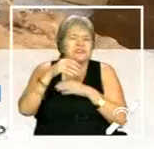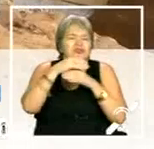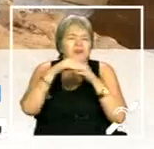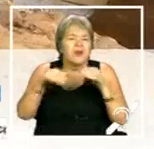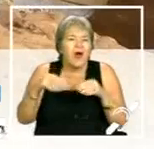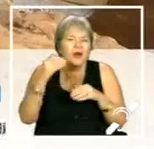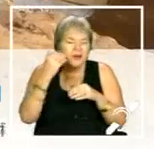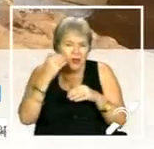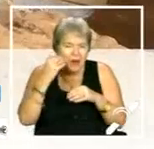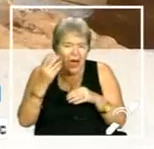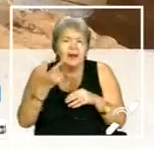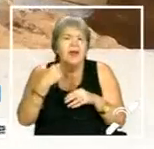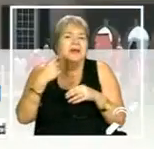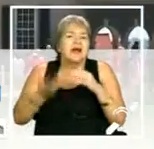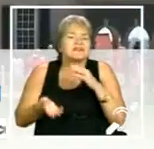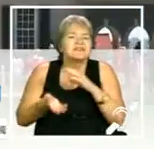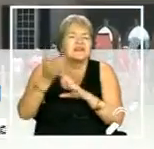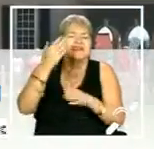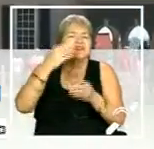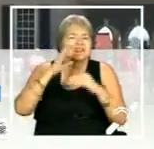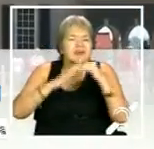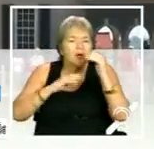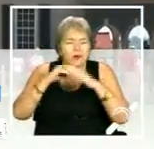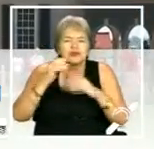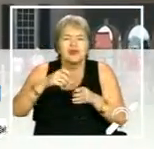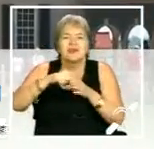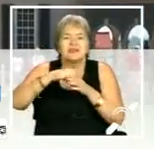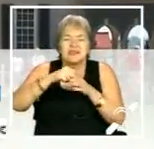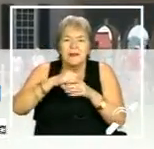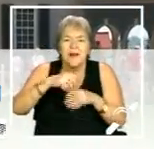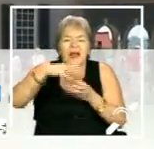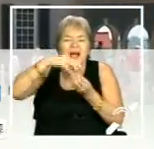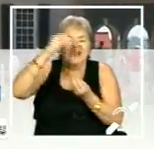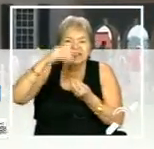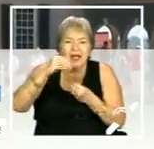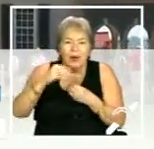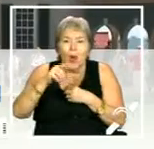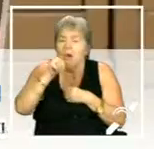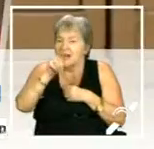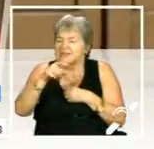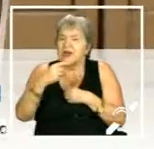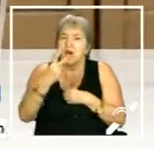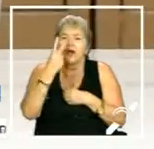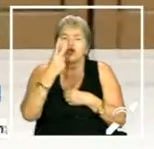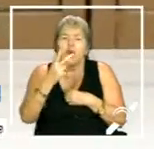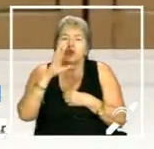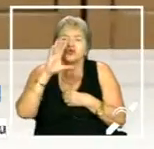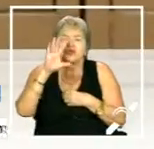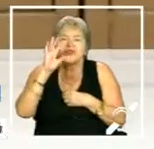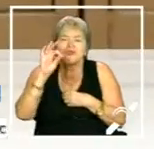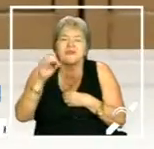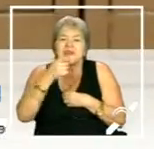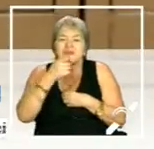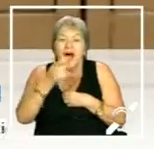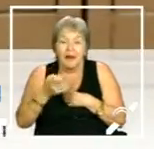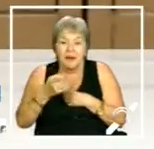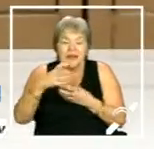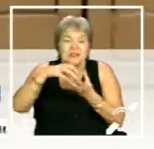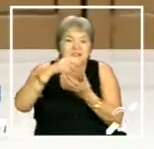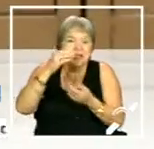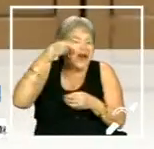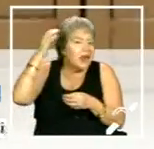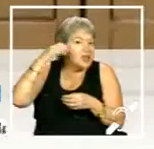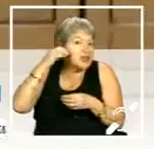dolari privind revitalizarea edificiului care va împlini curând venerabila vârstă de 250 de ani. Recipientele conțin cireșe